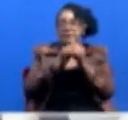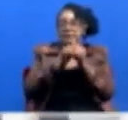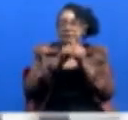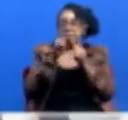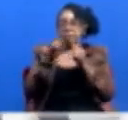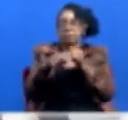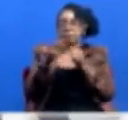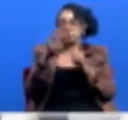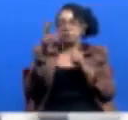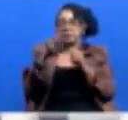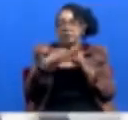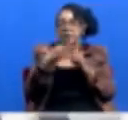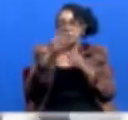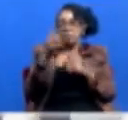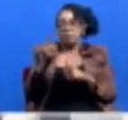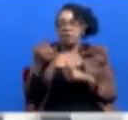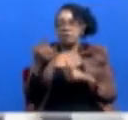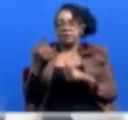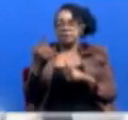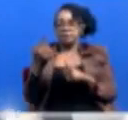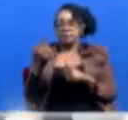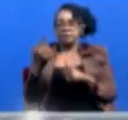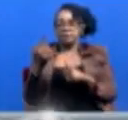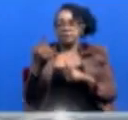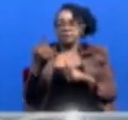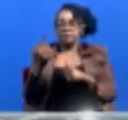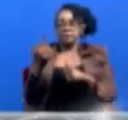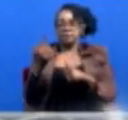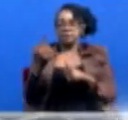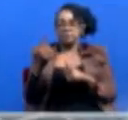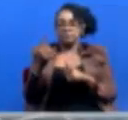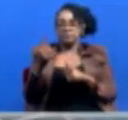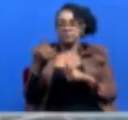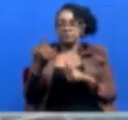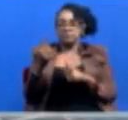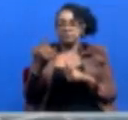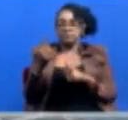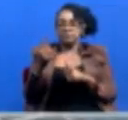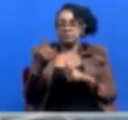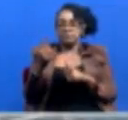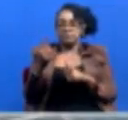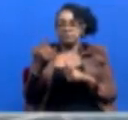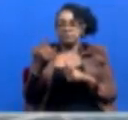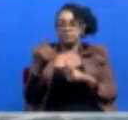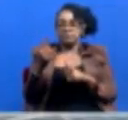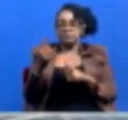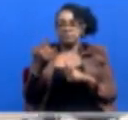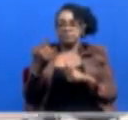28-1.